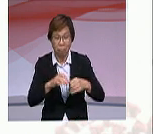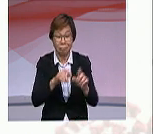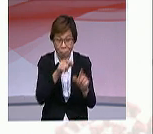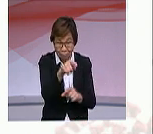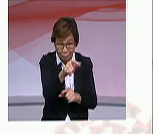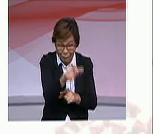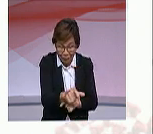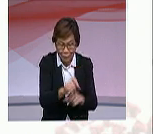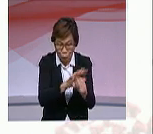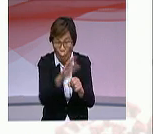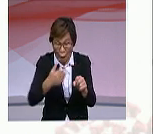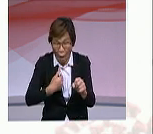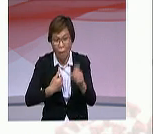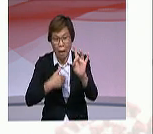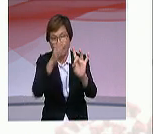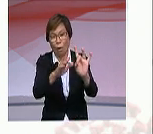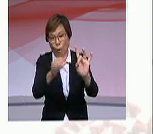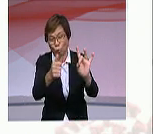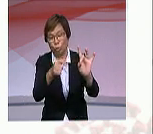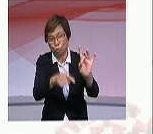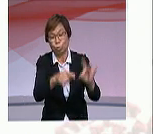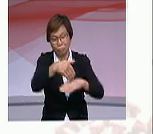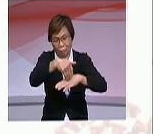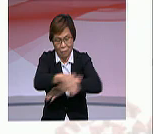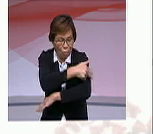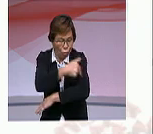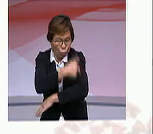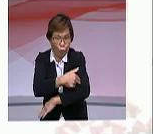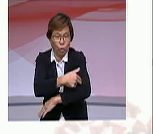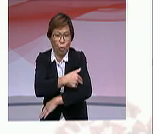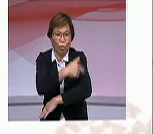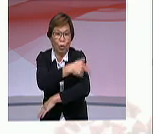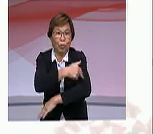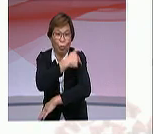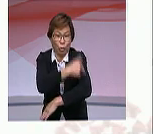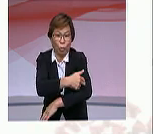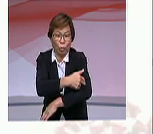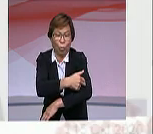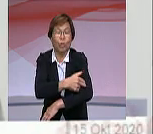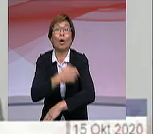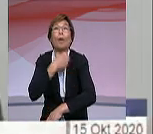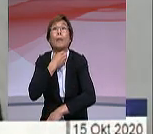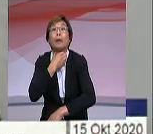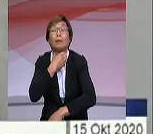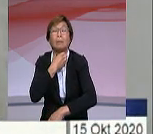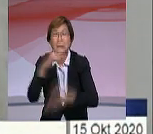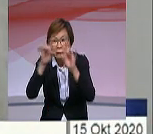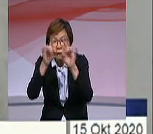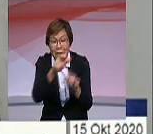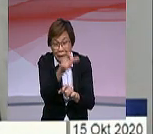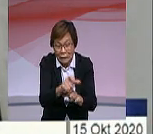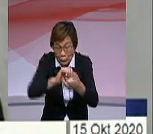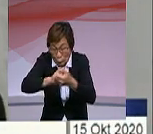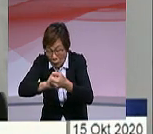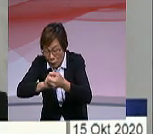pada 8 Oktober 2020 dan telah dimasukkan ke Hospital Raja Permaisuri Bainun, Ipoh. Saringan kontak rapat